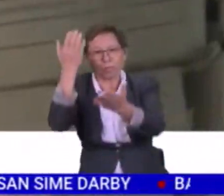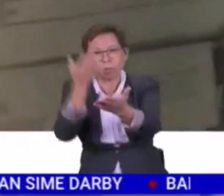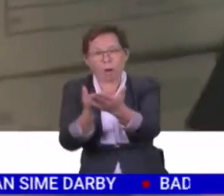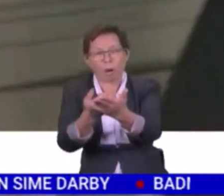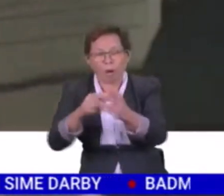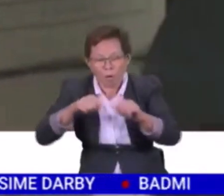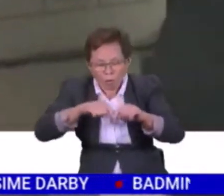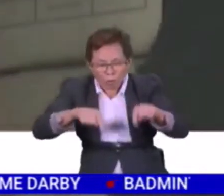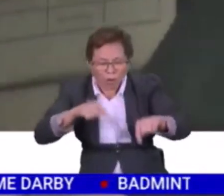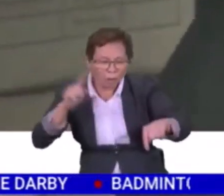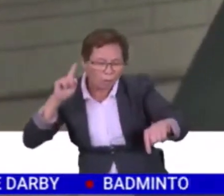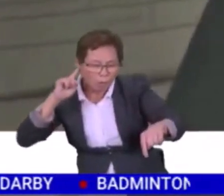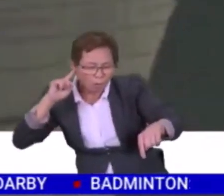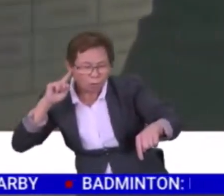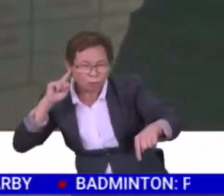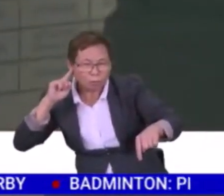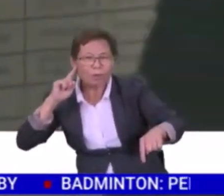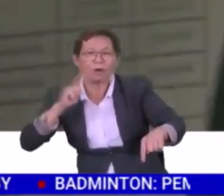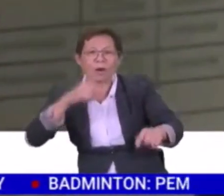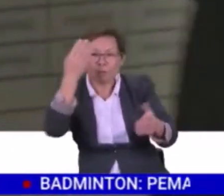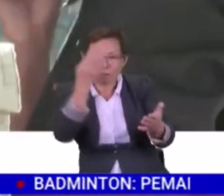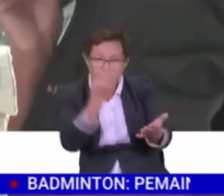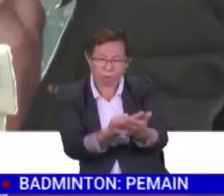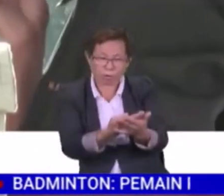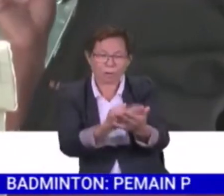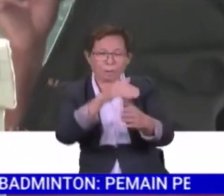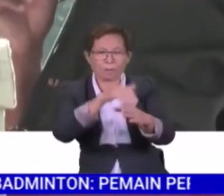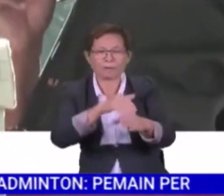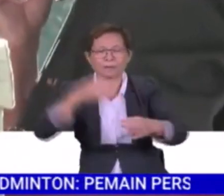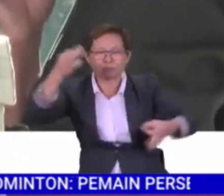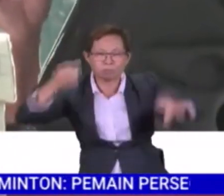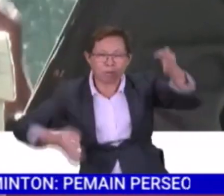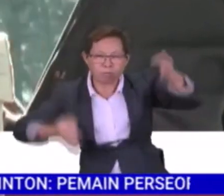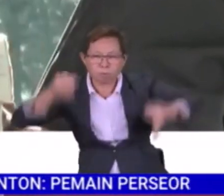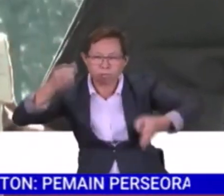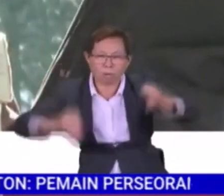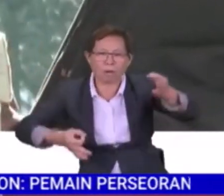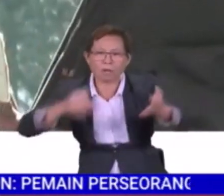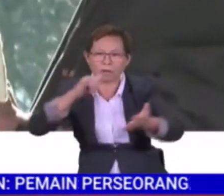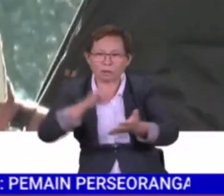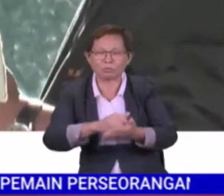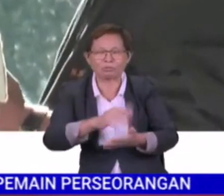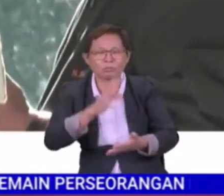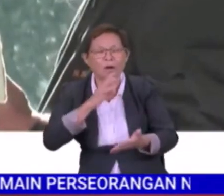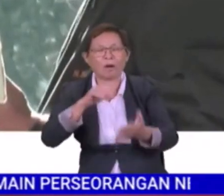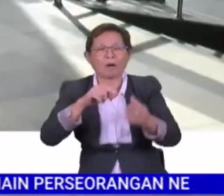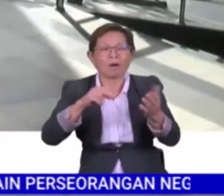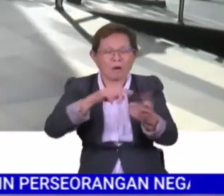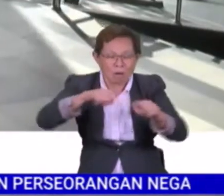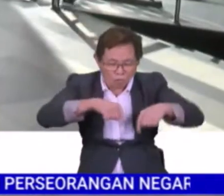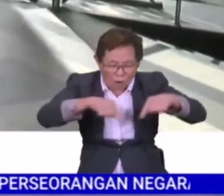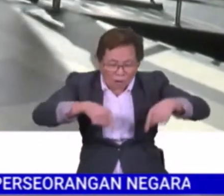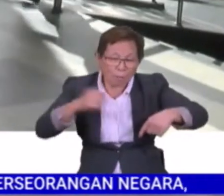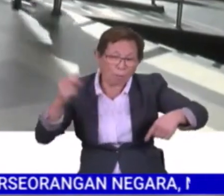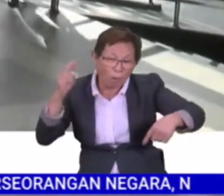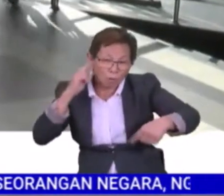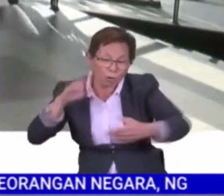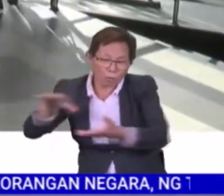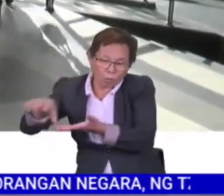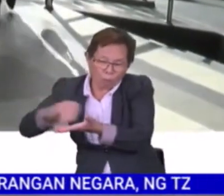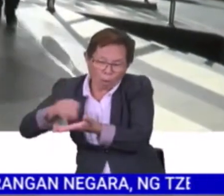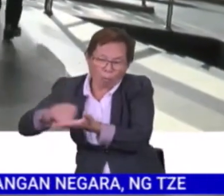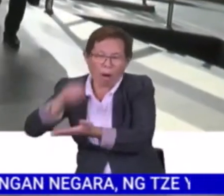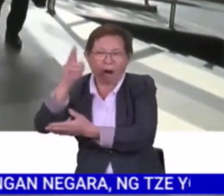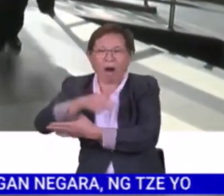mengemukakan rakaman audio dan transkrip itu sebagai bukti pada perbicaraan berkenaan. Ujarnya, rakaman audio itu dirakam